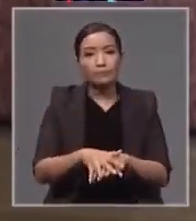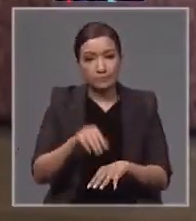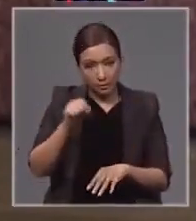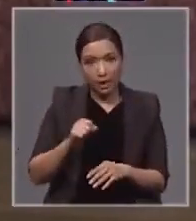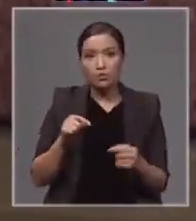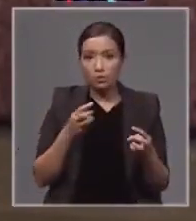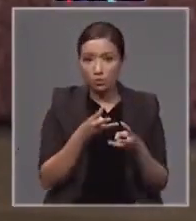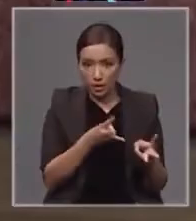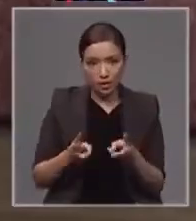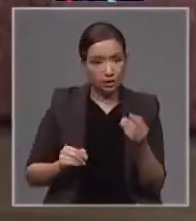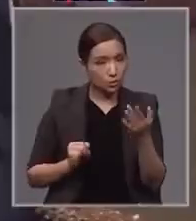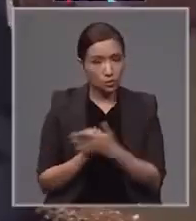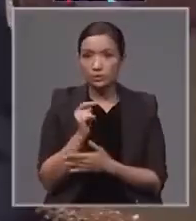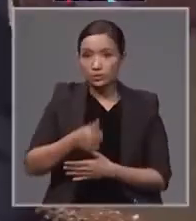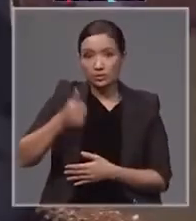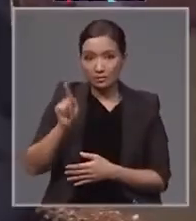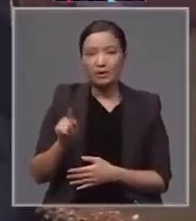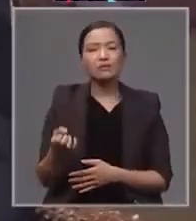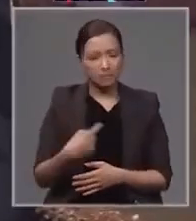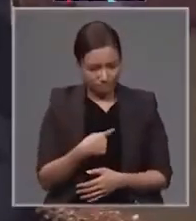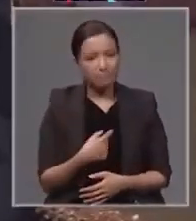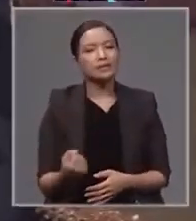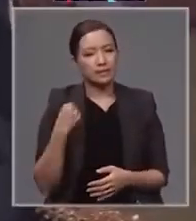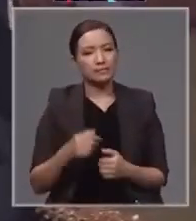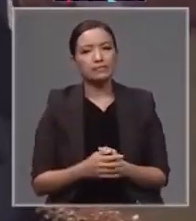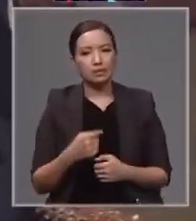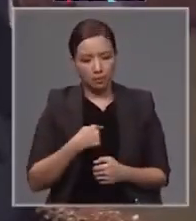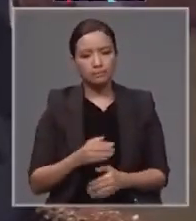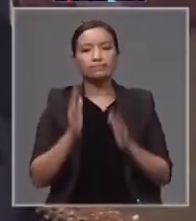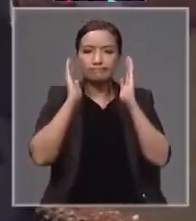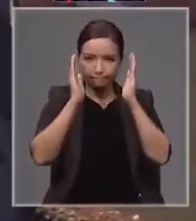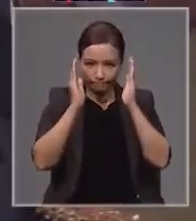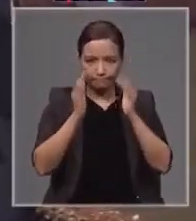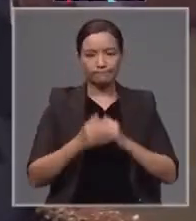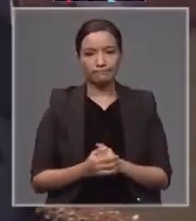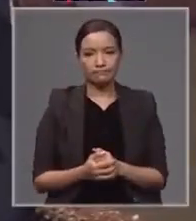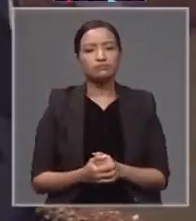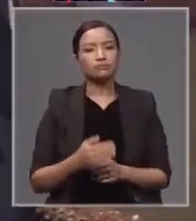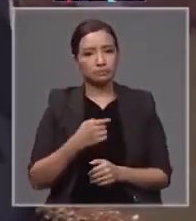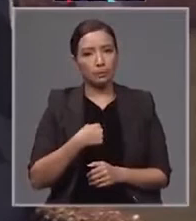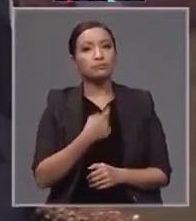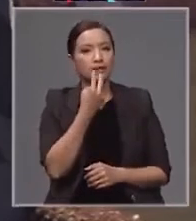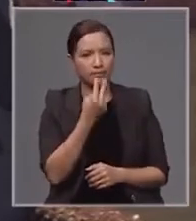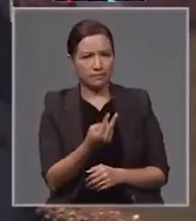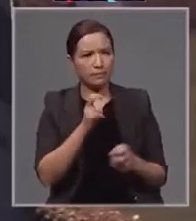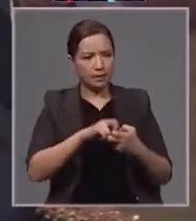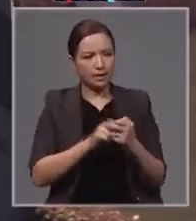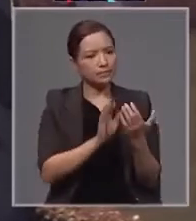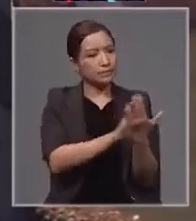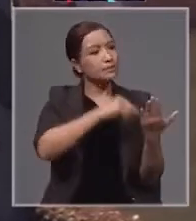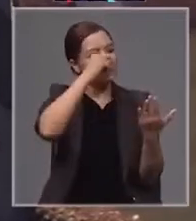ที่กำลังจะเกิดขึ้นนี้ครับ ผมค่อนข้างมั่นใจและผมมีความตั้งใจเพราะว่าผมเห็นว่าปัญหาของบ้านเมืองนั้นเนี่